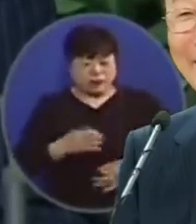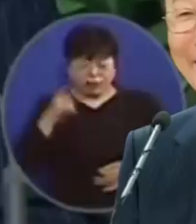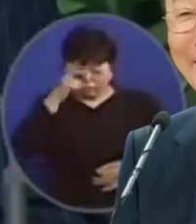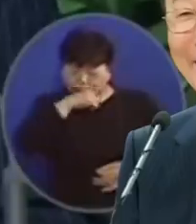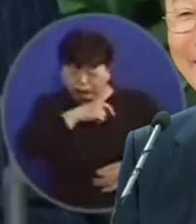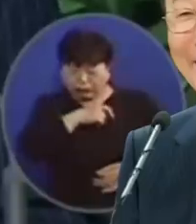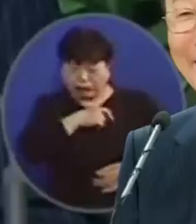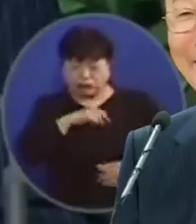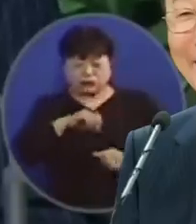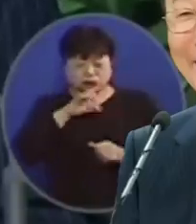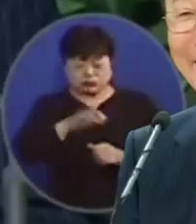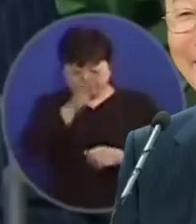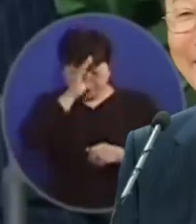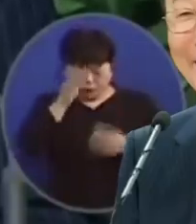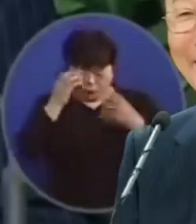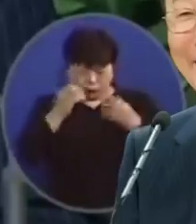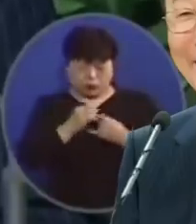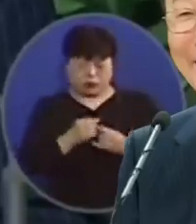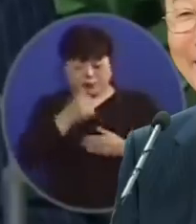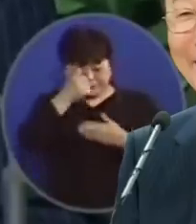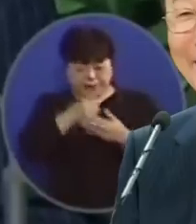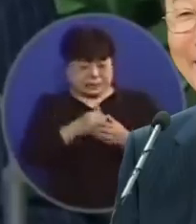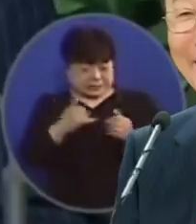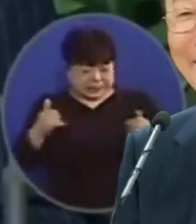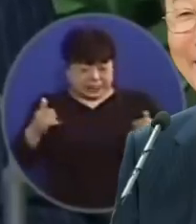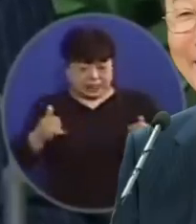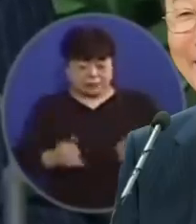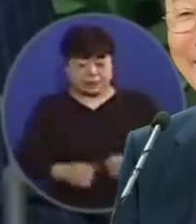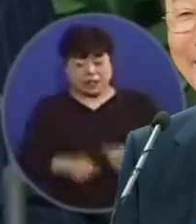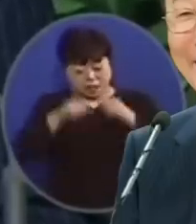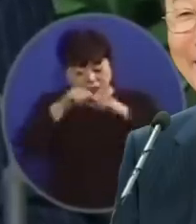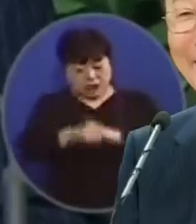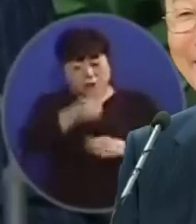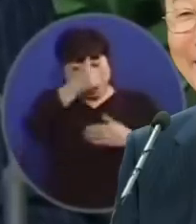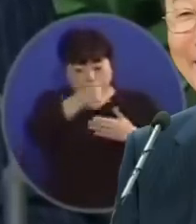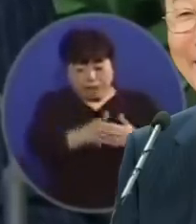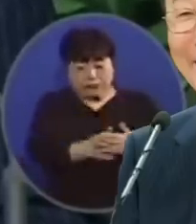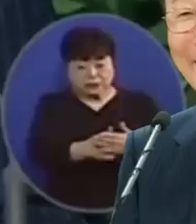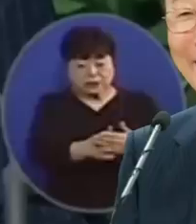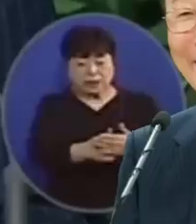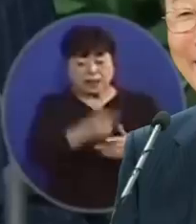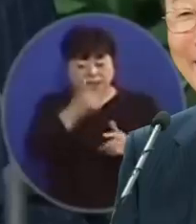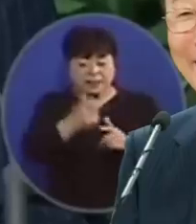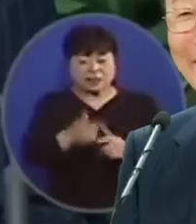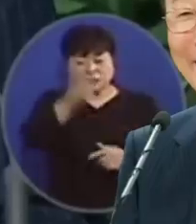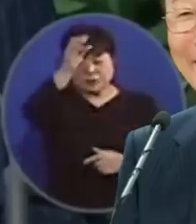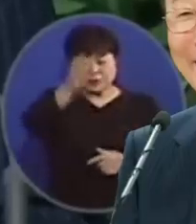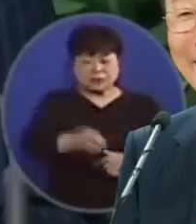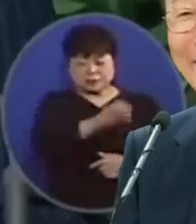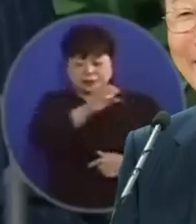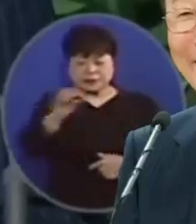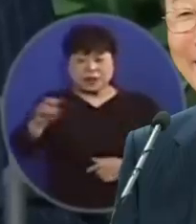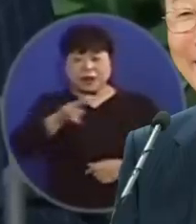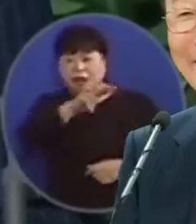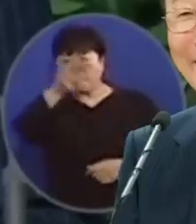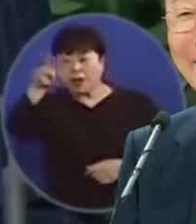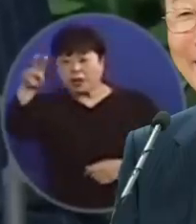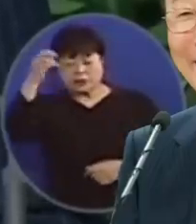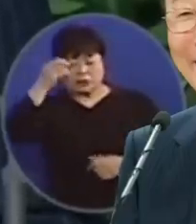추악하고 저주받고 병들고 고통 가운데 있는 우리가 절망에 처해 있을지라도 이제 예수 십자가 바라보면 성령의